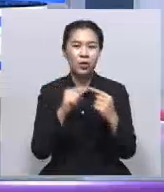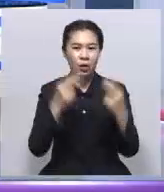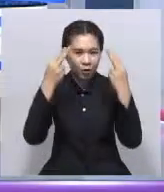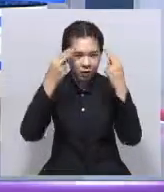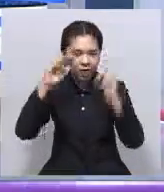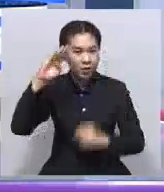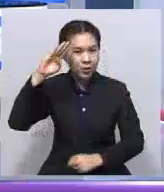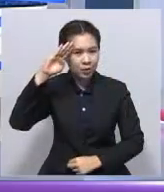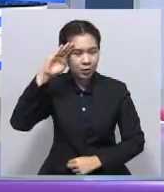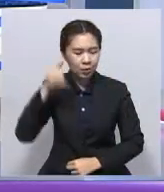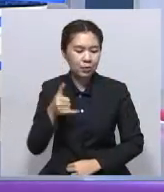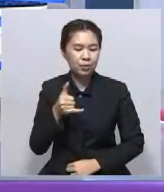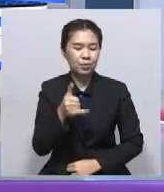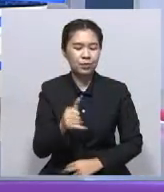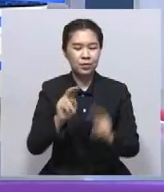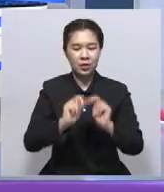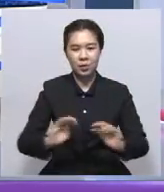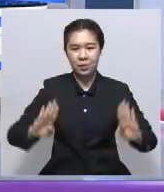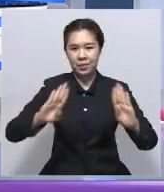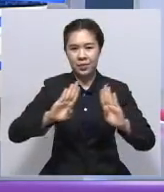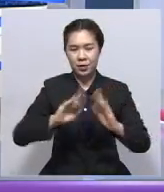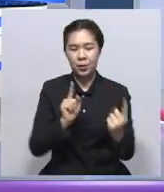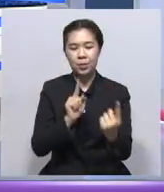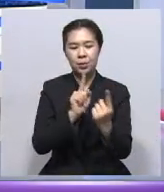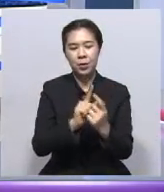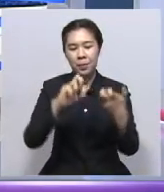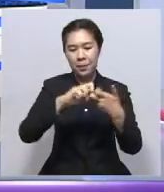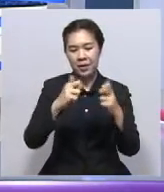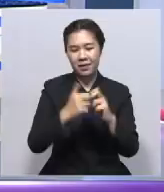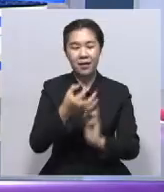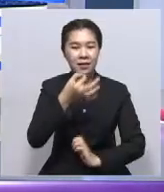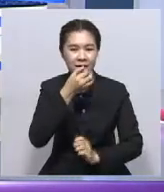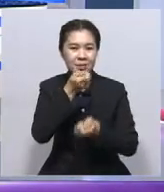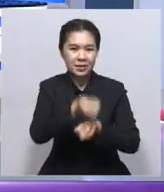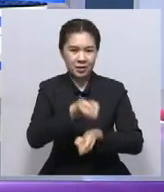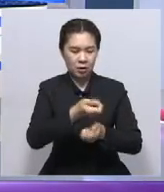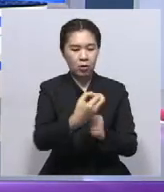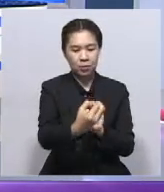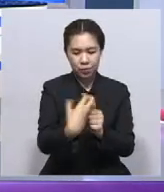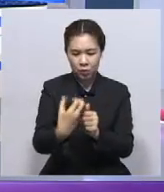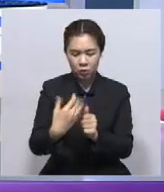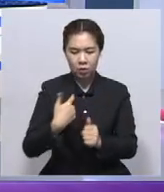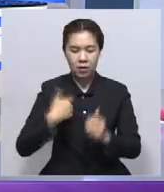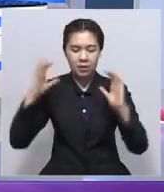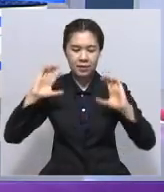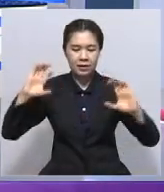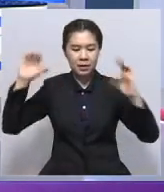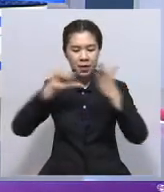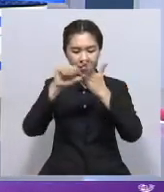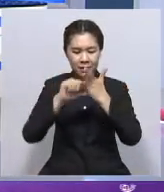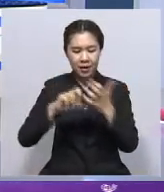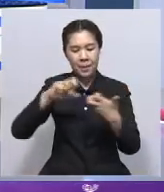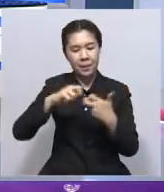นายกรัฐมนตรีลงพื้นที่จังหวัดนครปฐมพบปะเกษตรกรและรับฟังปัญหาจากเกษตรกรยืนยันว่ารัฐบาลเร่งแก้ไขปัญหาอย่างเต็ม